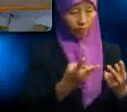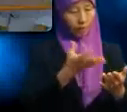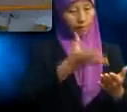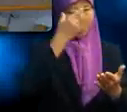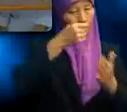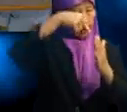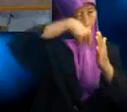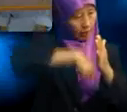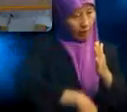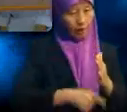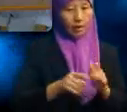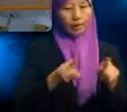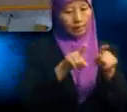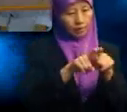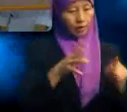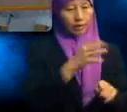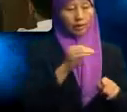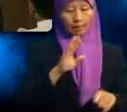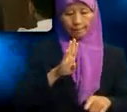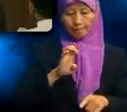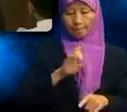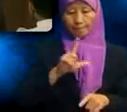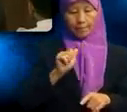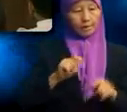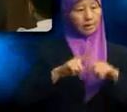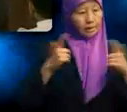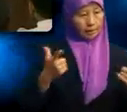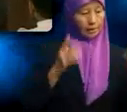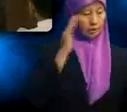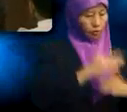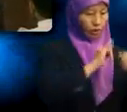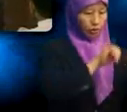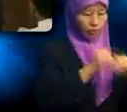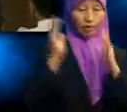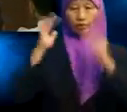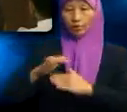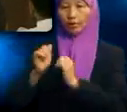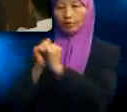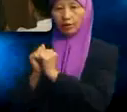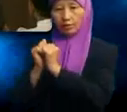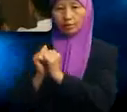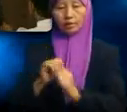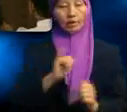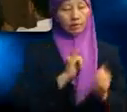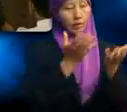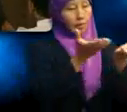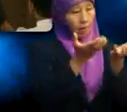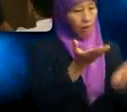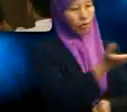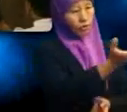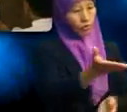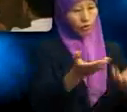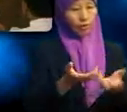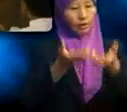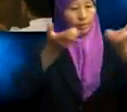mendalam persamaan dan perbezaan antara solat Jumaat dengan solat jemaah. Baik, saya mahu kamu